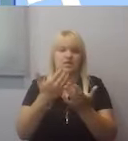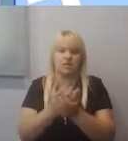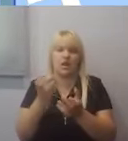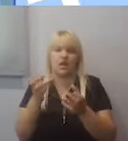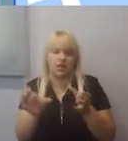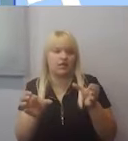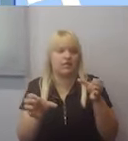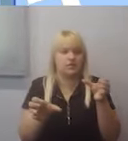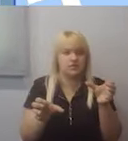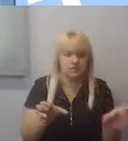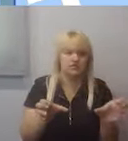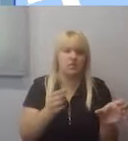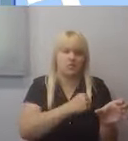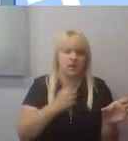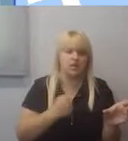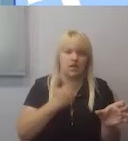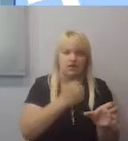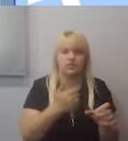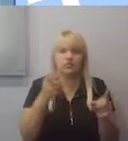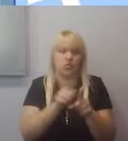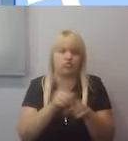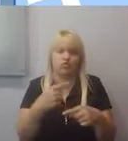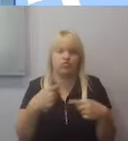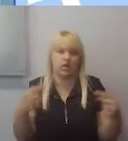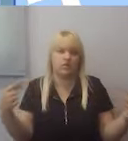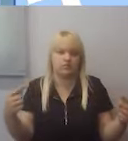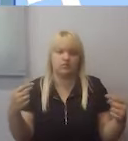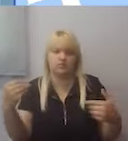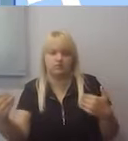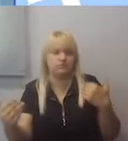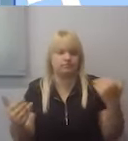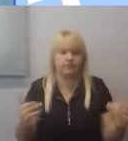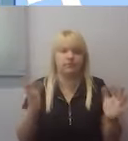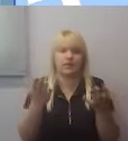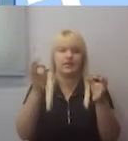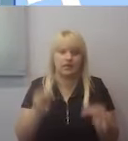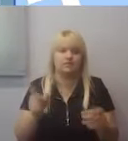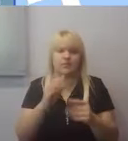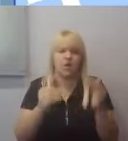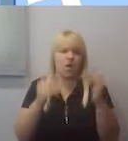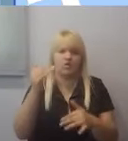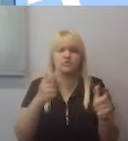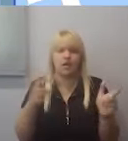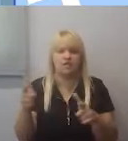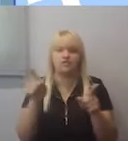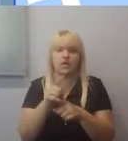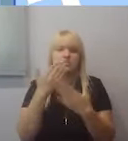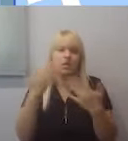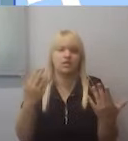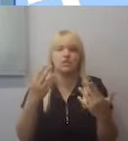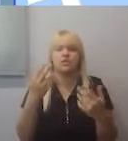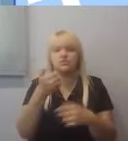militāristiem ar to pašu resursu bet mēs tiešām esam ar augstu gatavību un arī kā redzat pēdējos gados palielinā